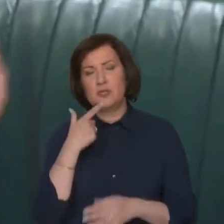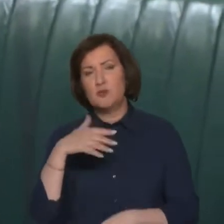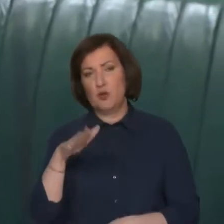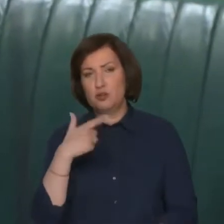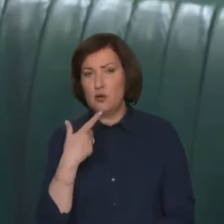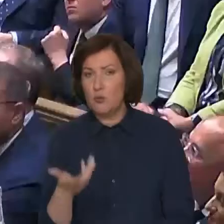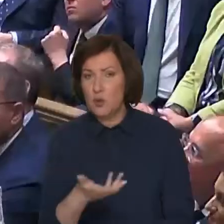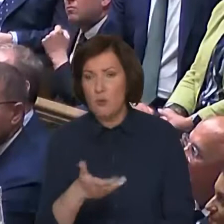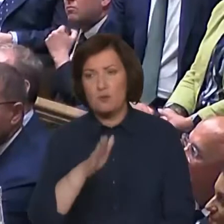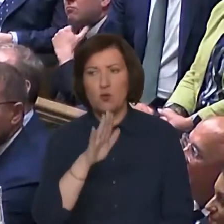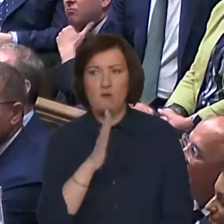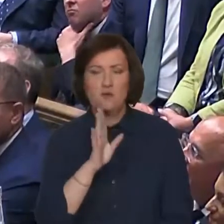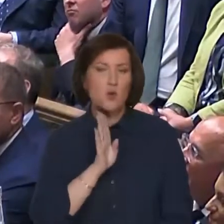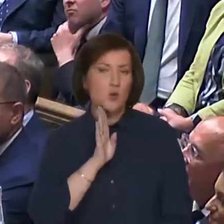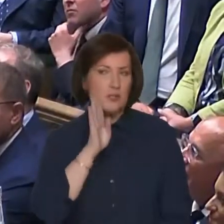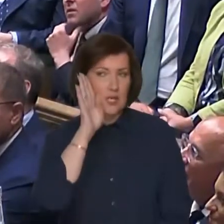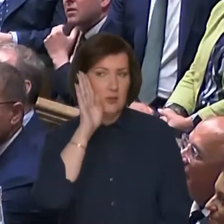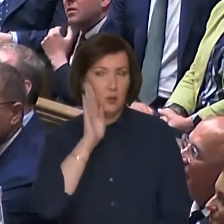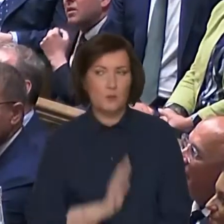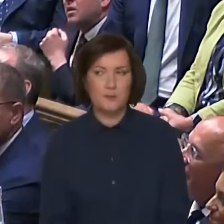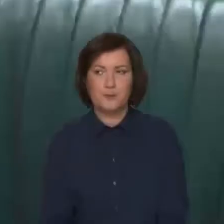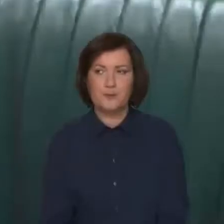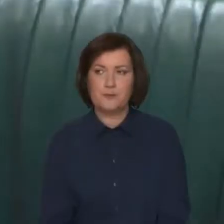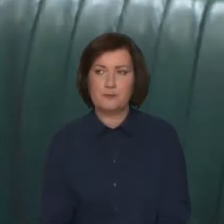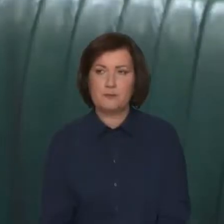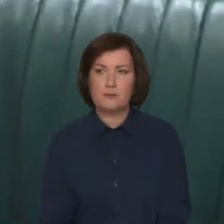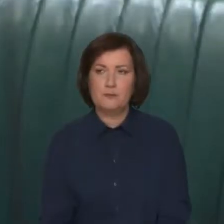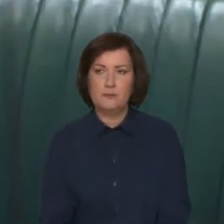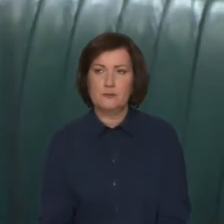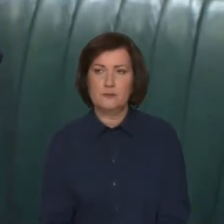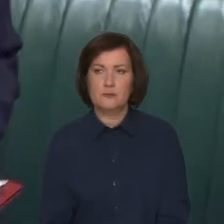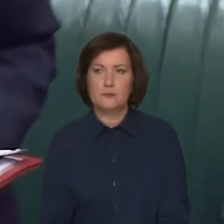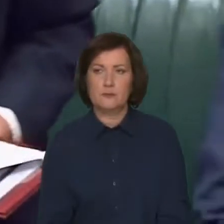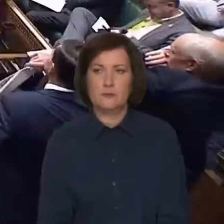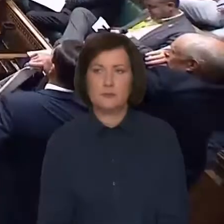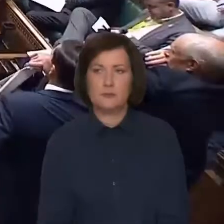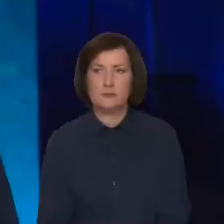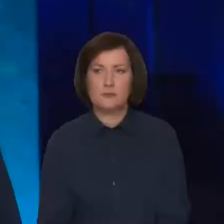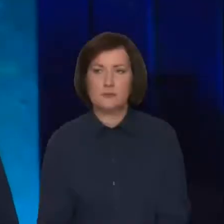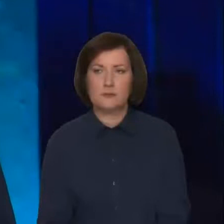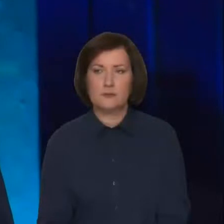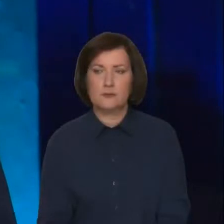прощальною промовою у вівторок зранку. Ірина Гуць, єдині новини на Суспільному.